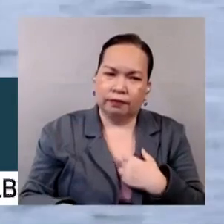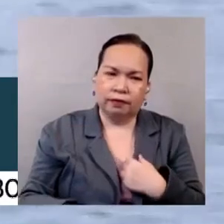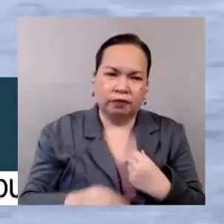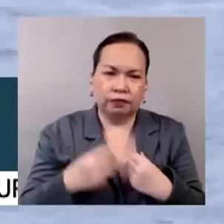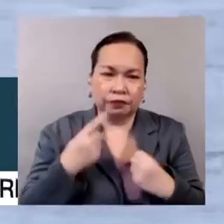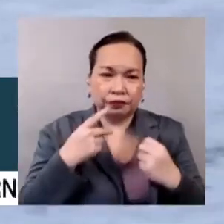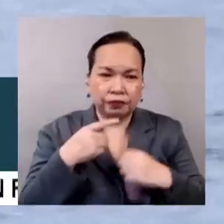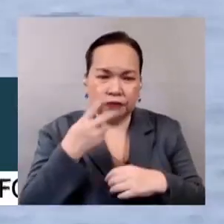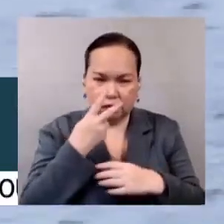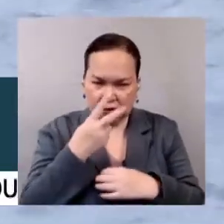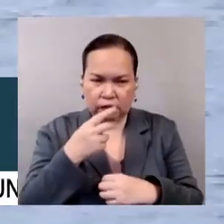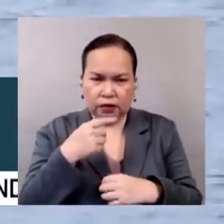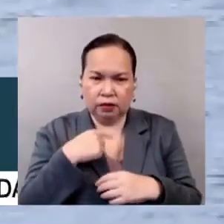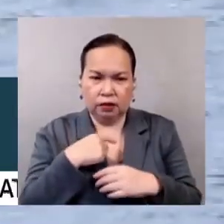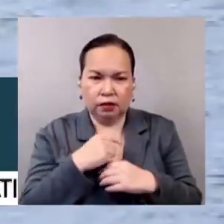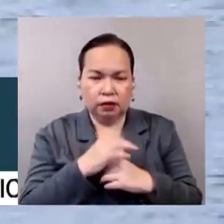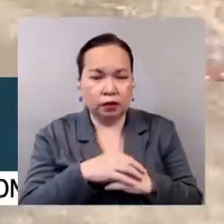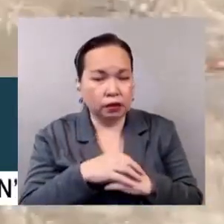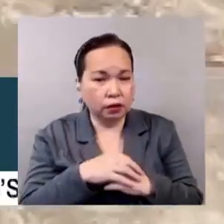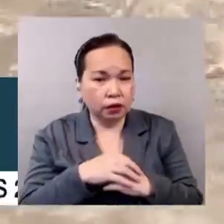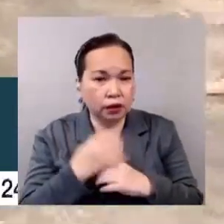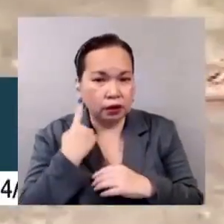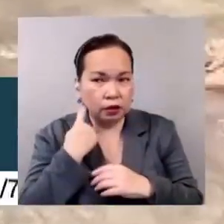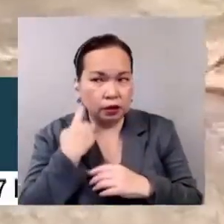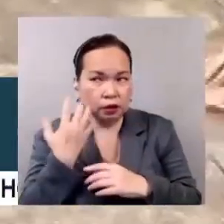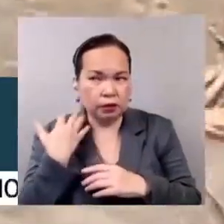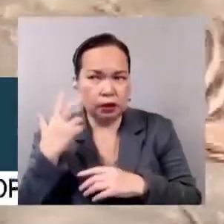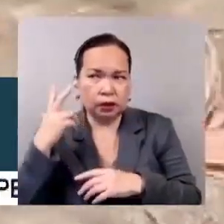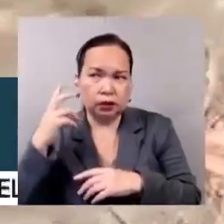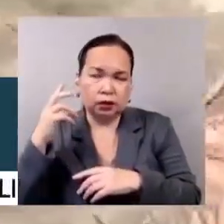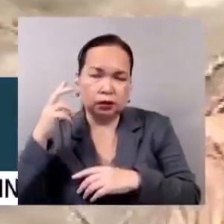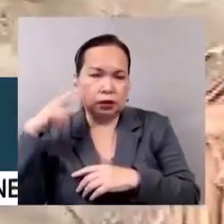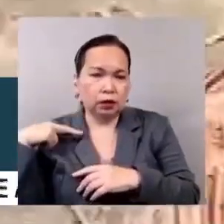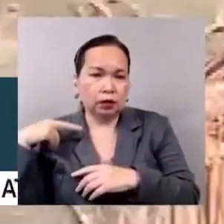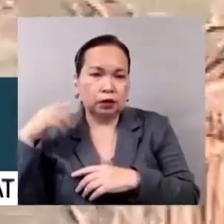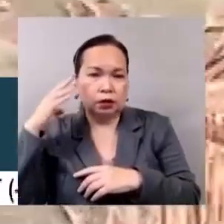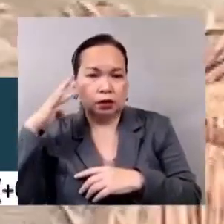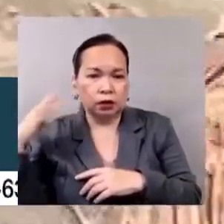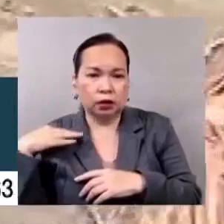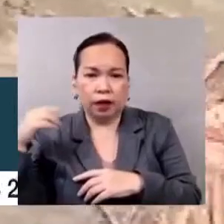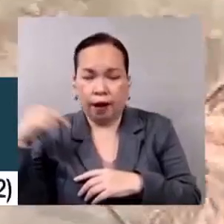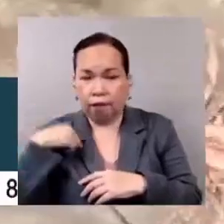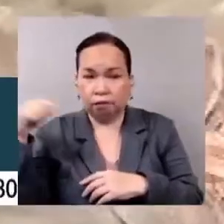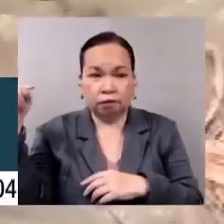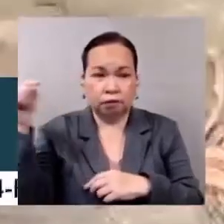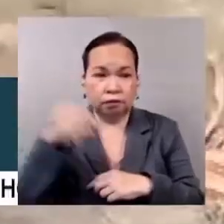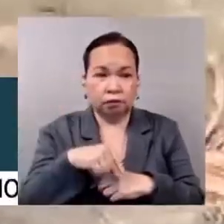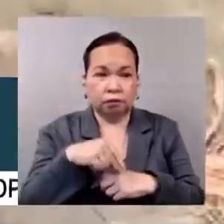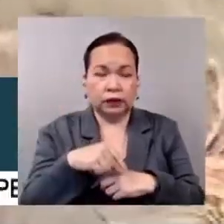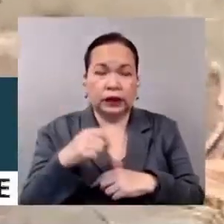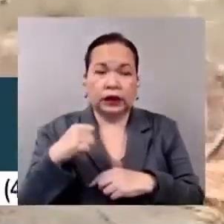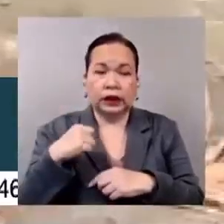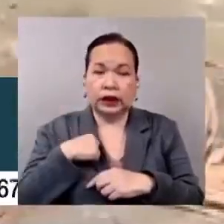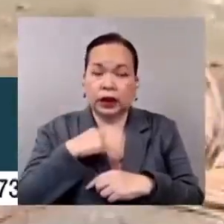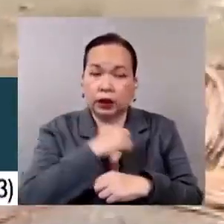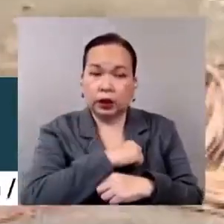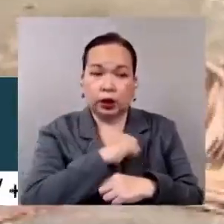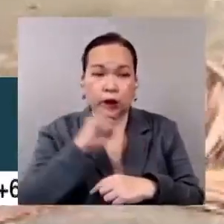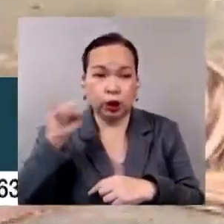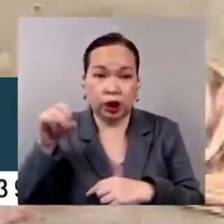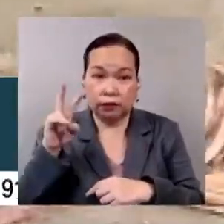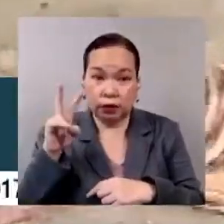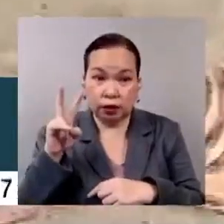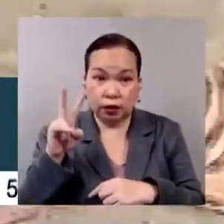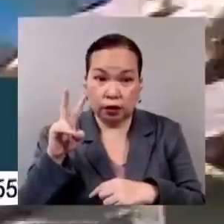ng kakabisit lang mga 3 or 4 days ago, nag-visit si Senator J.B. Arcito. Nakita niya talaga